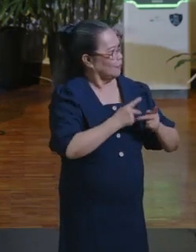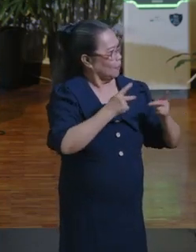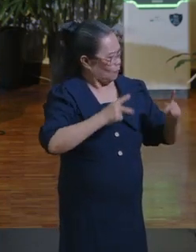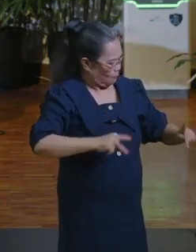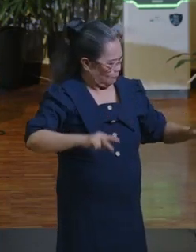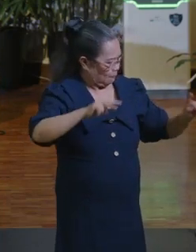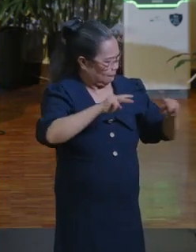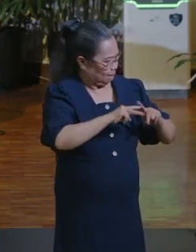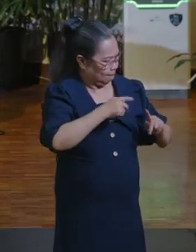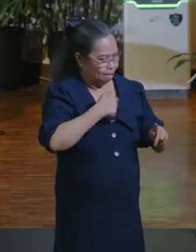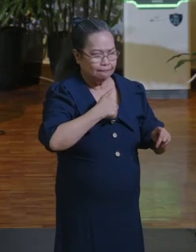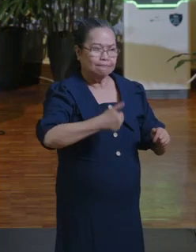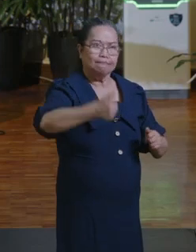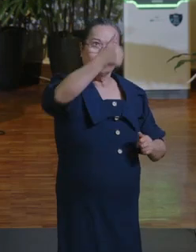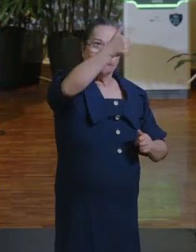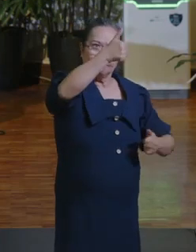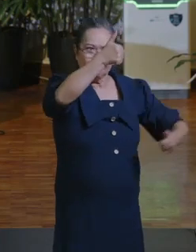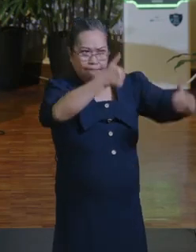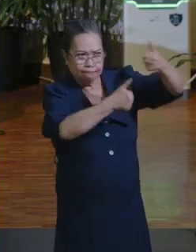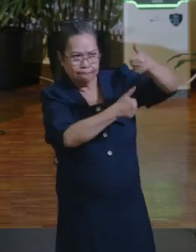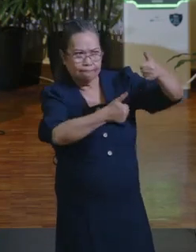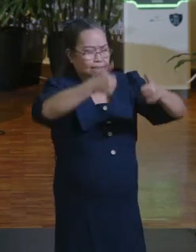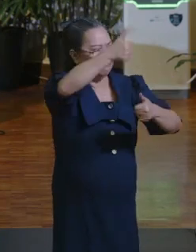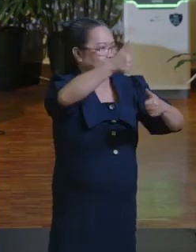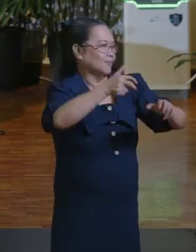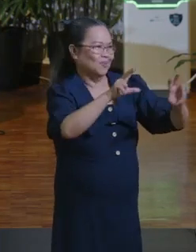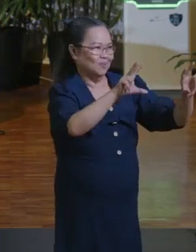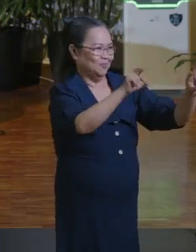Not superior, not inferior.